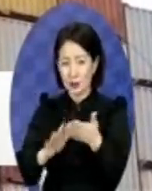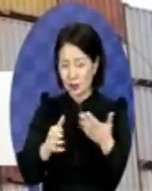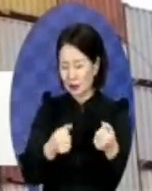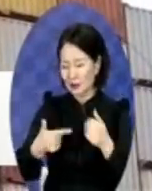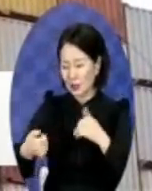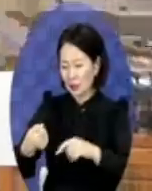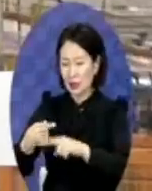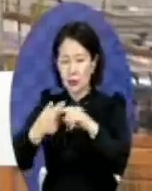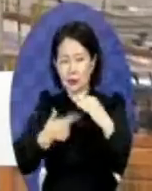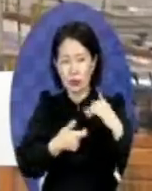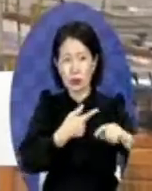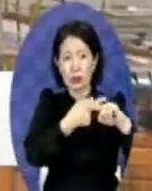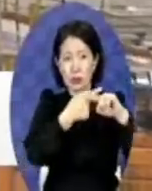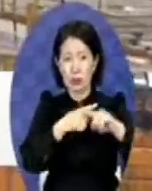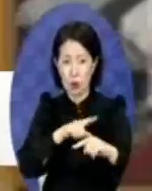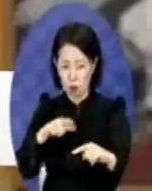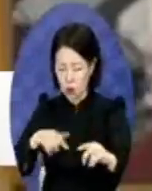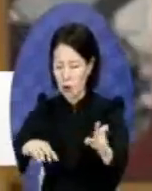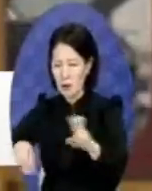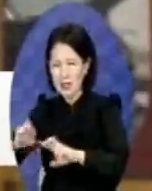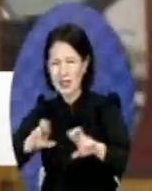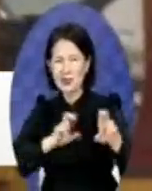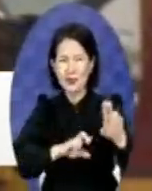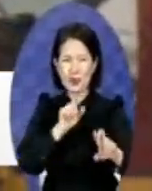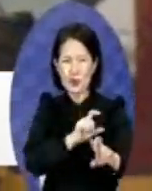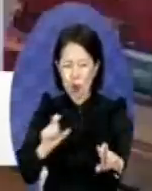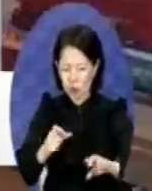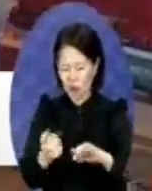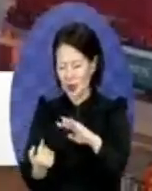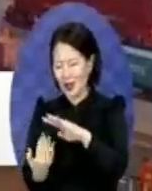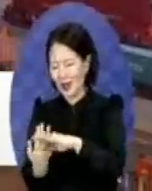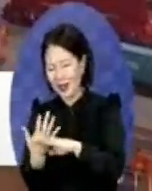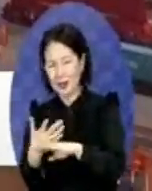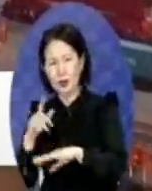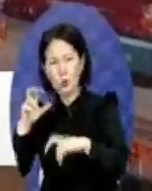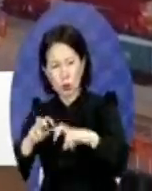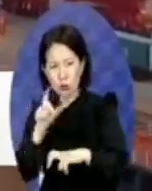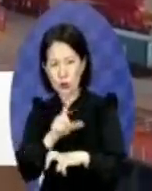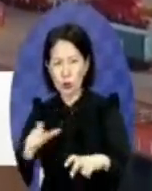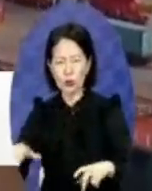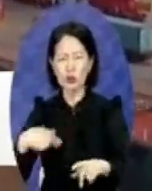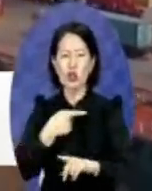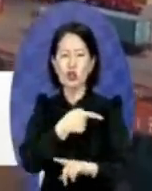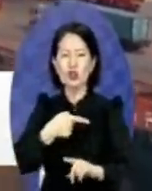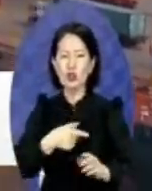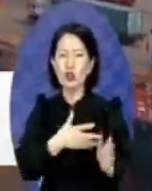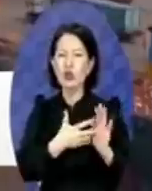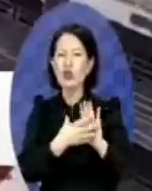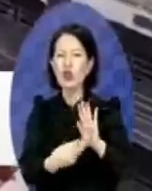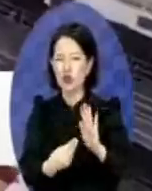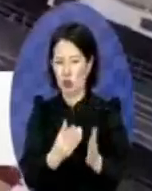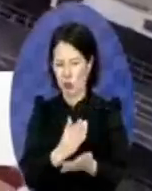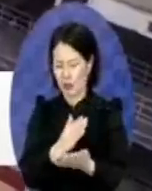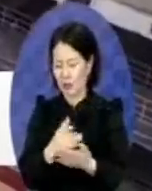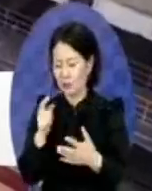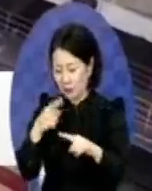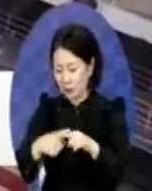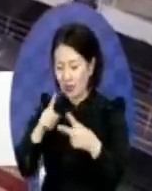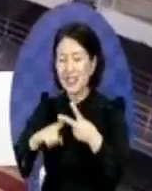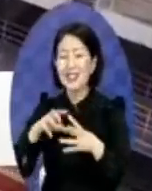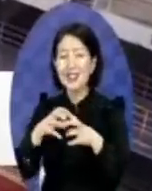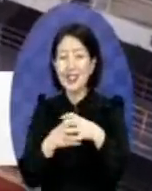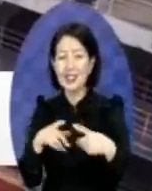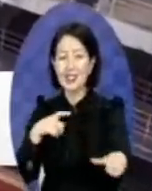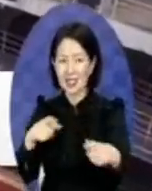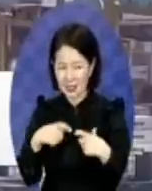татвар ногдуулчаар өөрсдийнх нь бизнес эрхлэгчид газар тариалан үйлдвэрлэл эрхлэгчдийн хувьд сөрөг нөлөөтэй байхаас гадна дэлхийн эдийн засагч